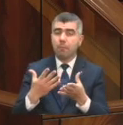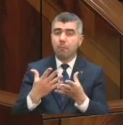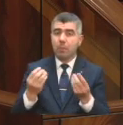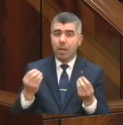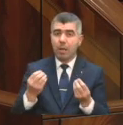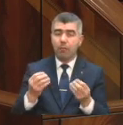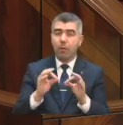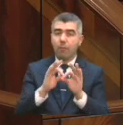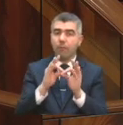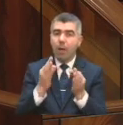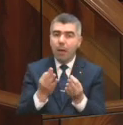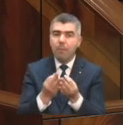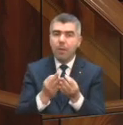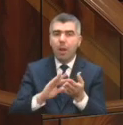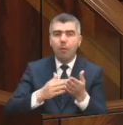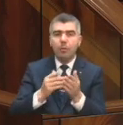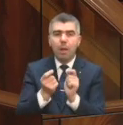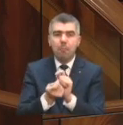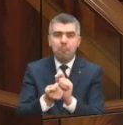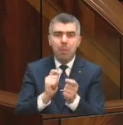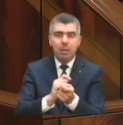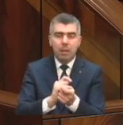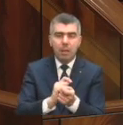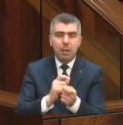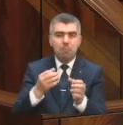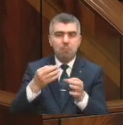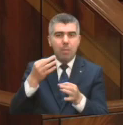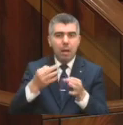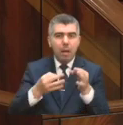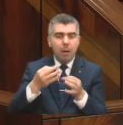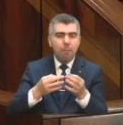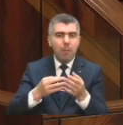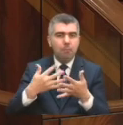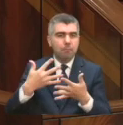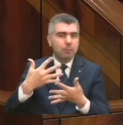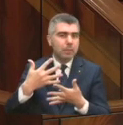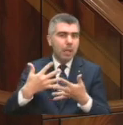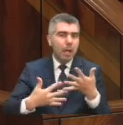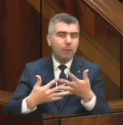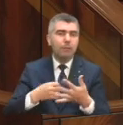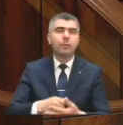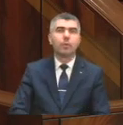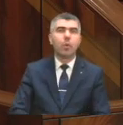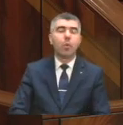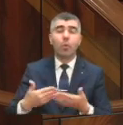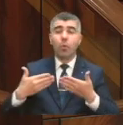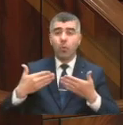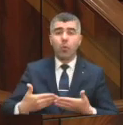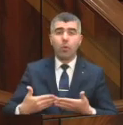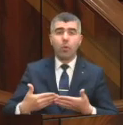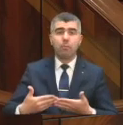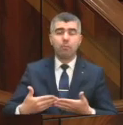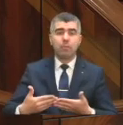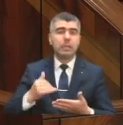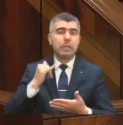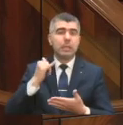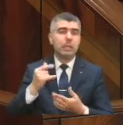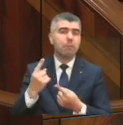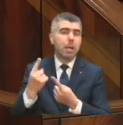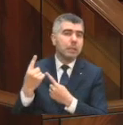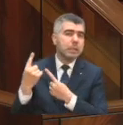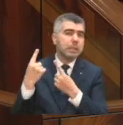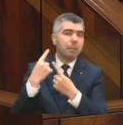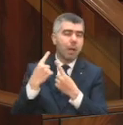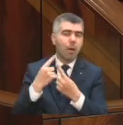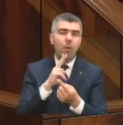الأسرة وتحولاتها وعلى القضاء الأسري وغيره من فروع القضاء، اليوم تعودنا أن نسمع ما يشبه مونولوج